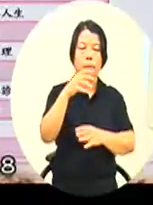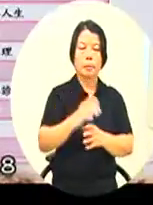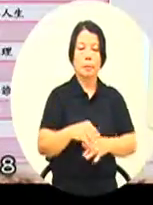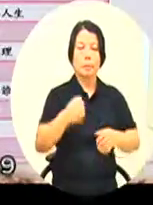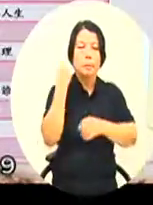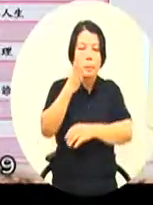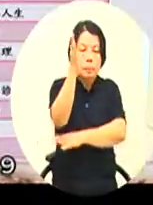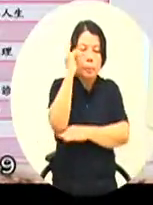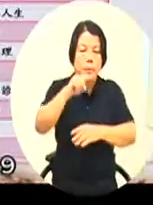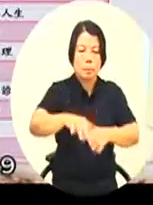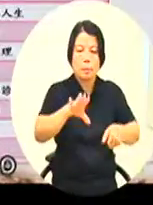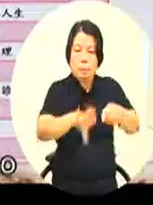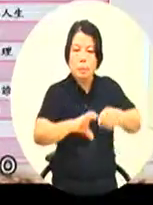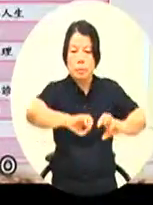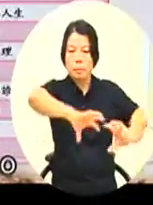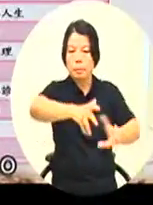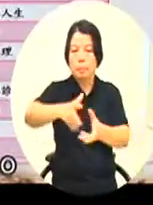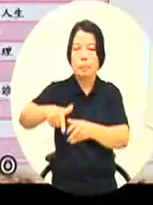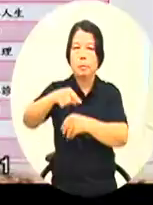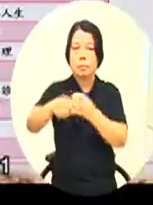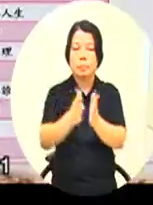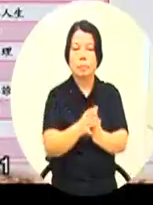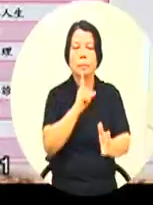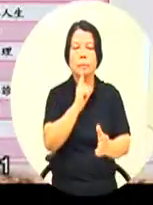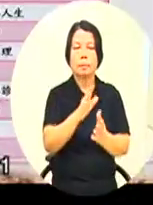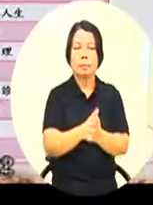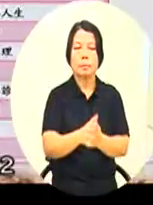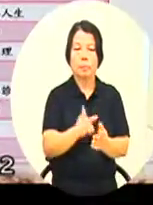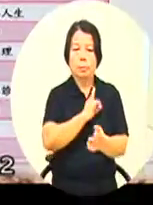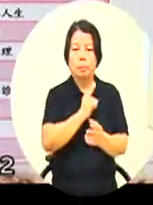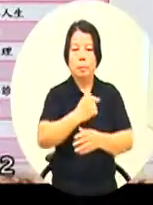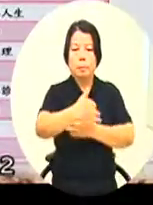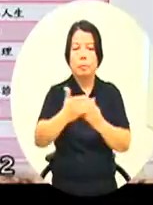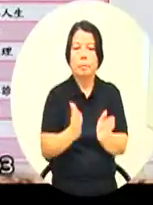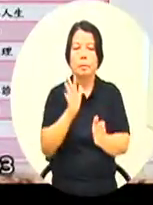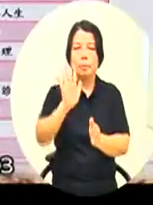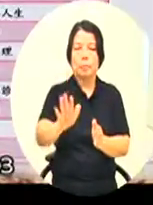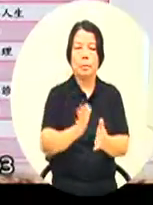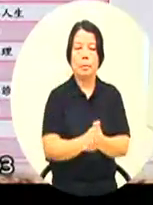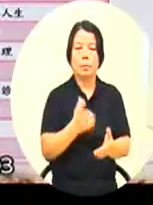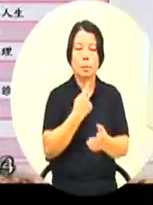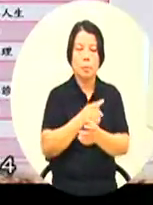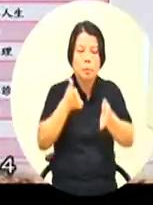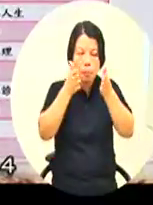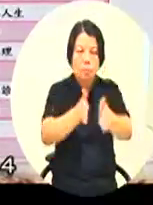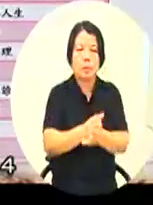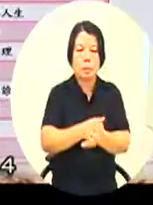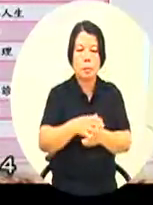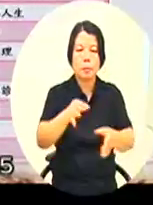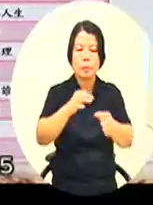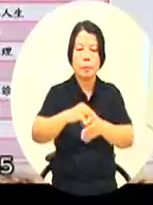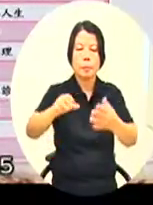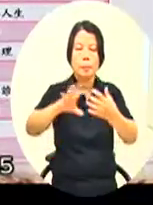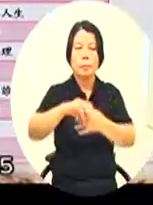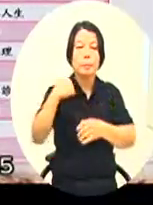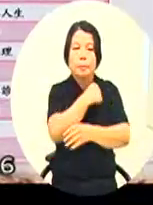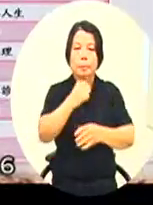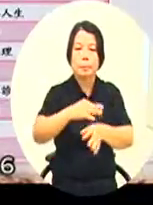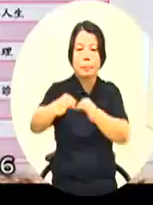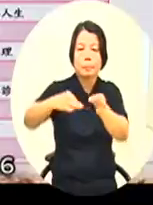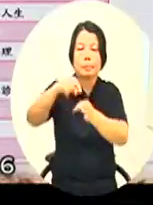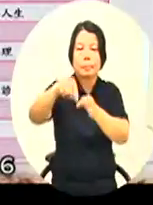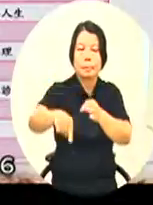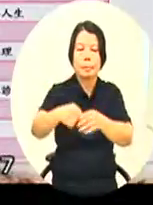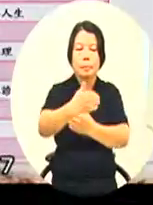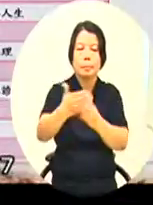经踏出第一步了，所以在那个同奈已经有自己的班级，是针对台商跟台商子弟哈所做的一个班